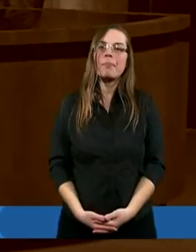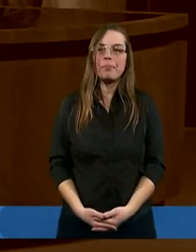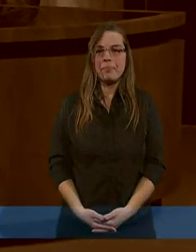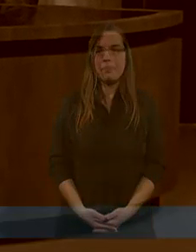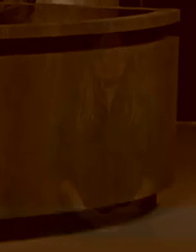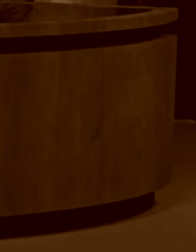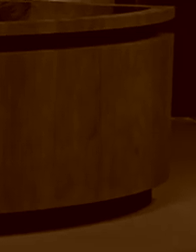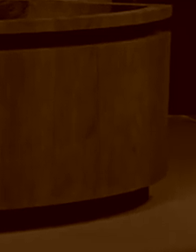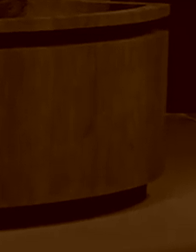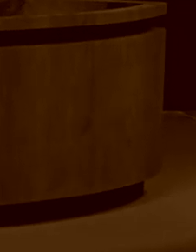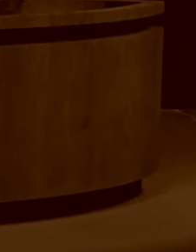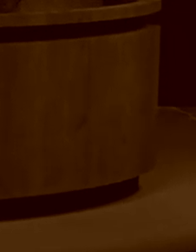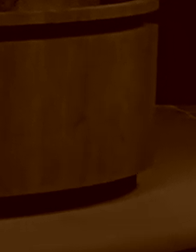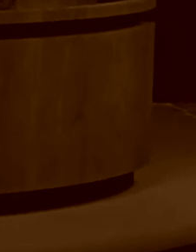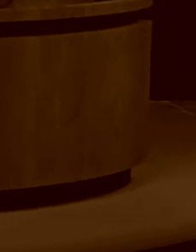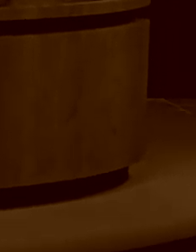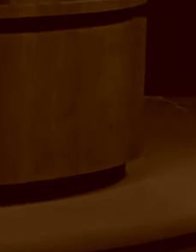Muzyka